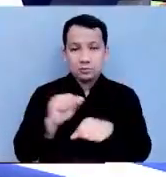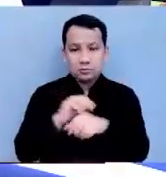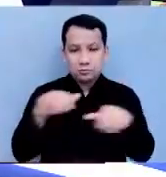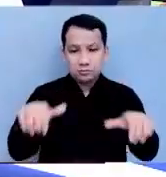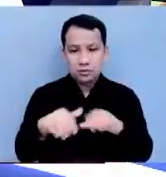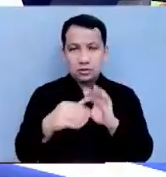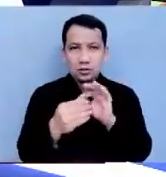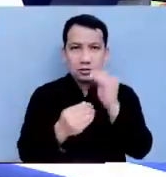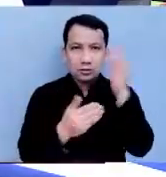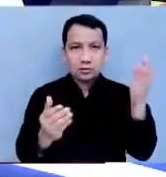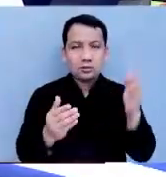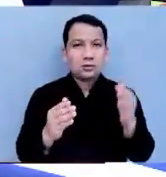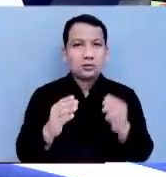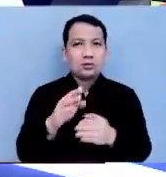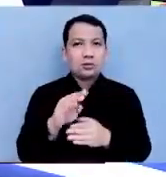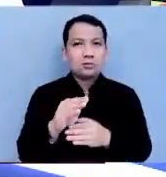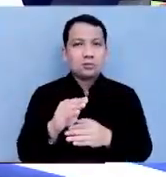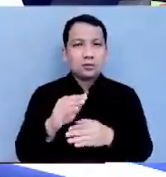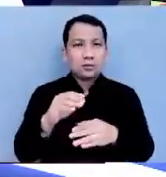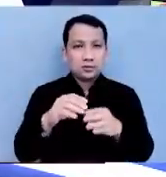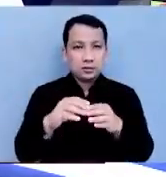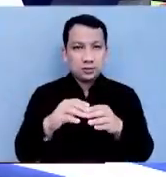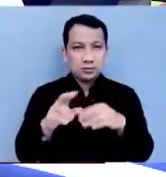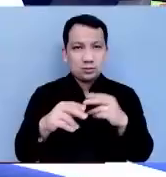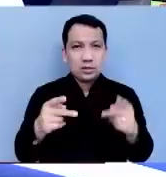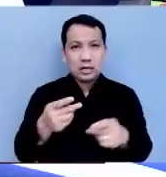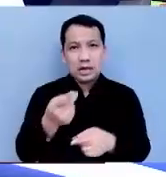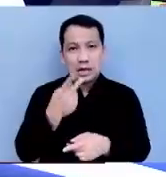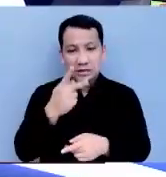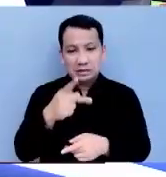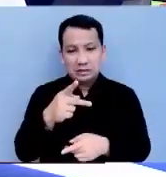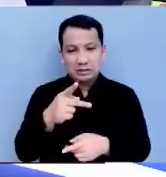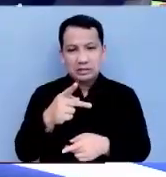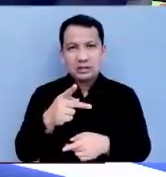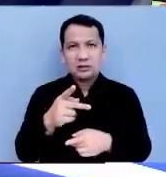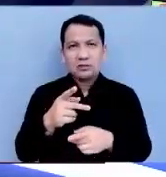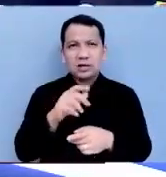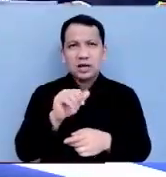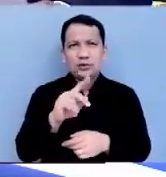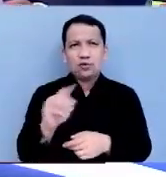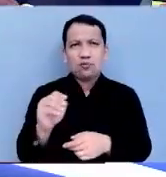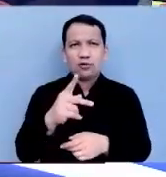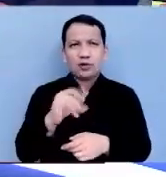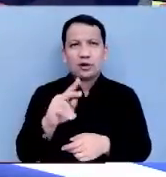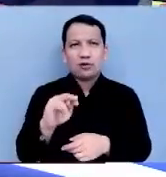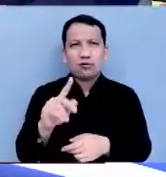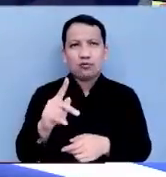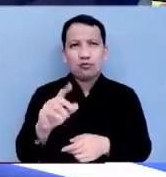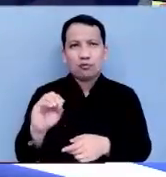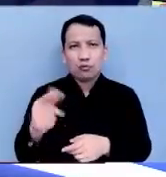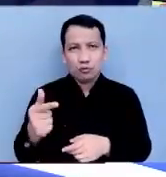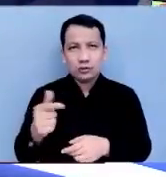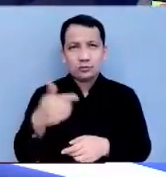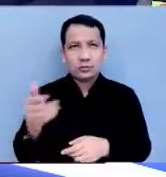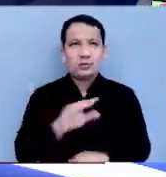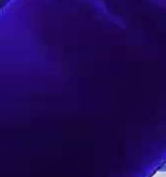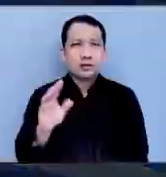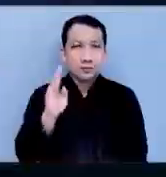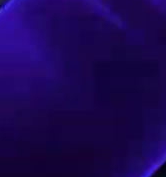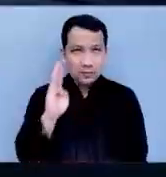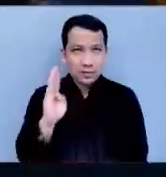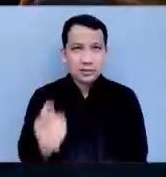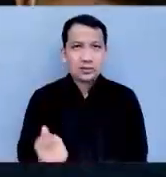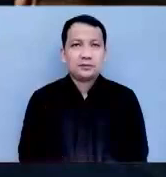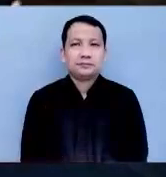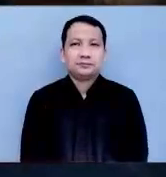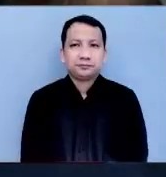silang budol fight na adobong kangkong dahil yun lang daw ang kaya ng kanilang sahod. Nasa frontline ng balitang yan, Brian Basa.